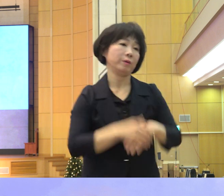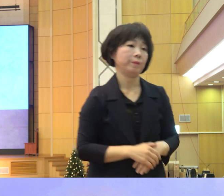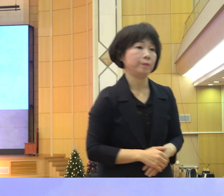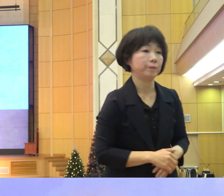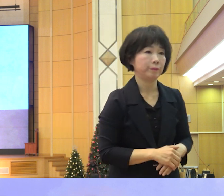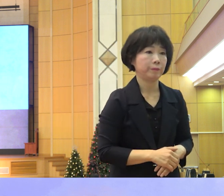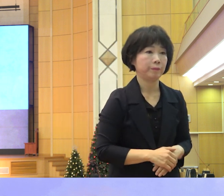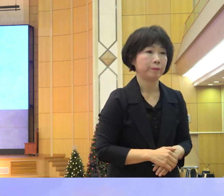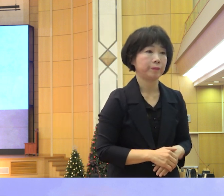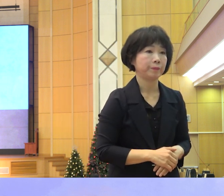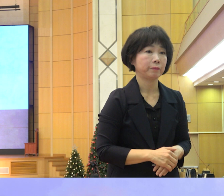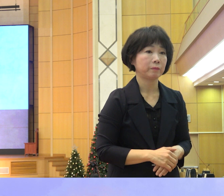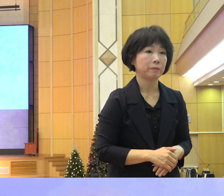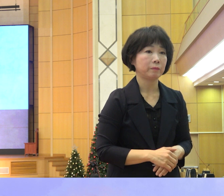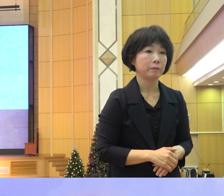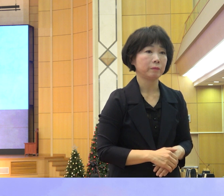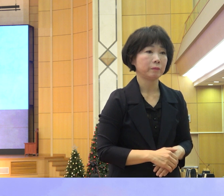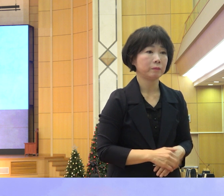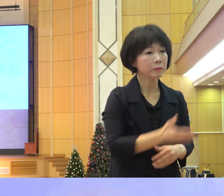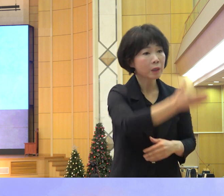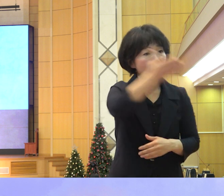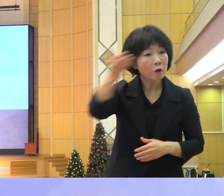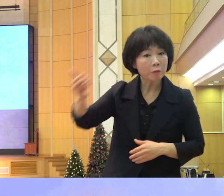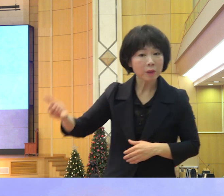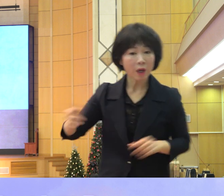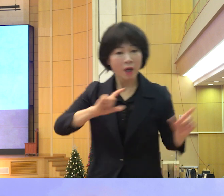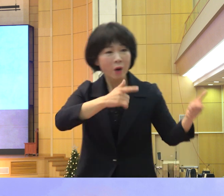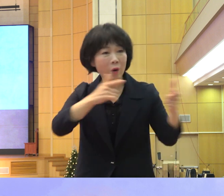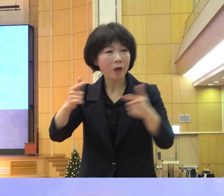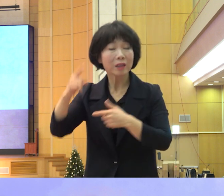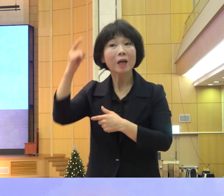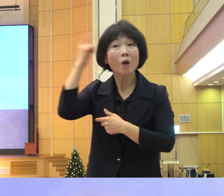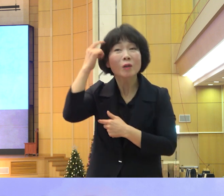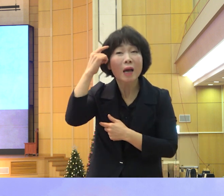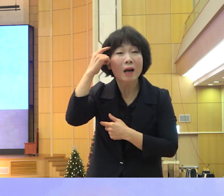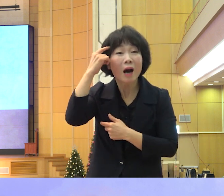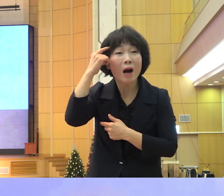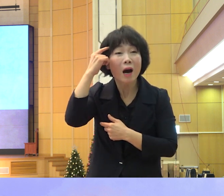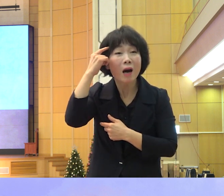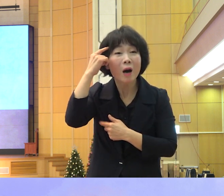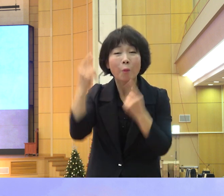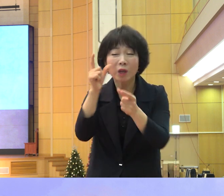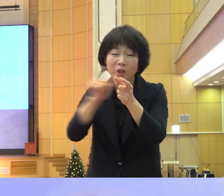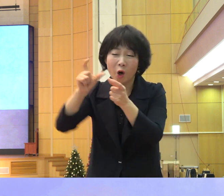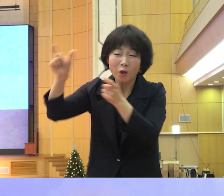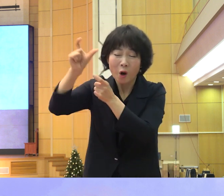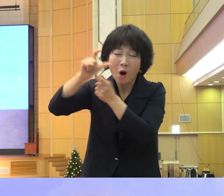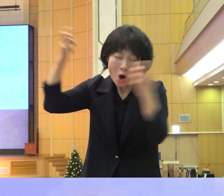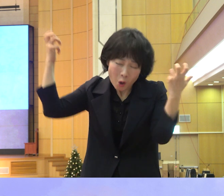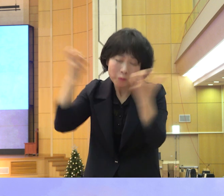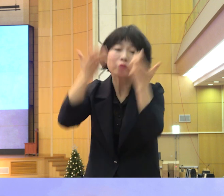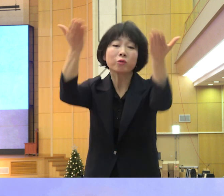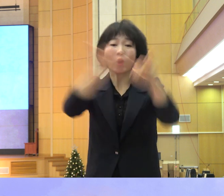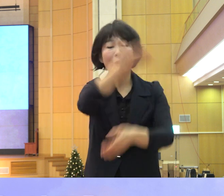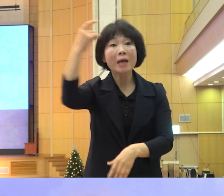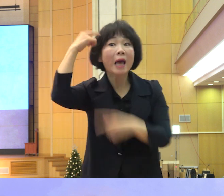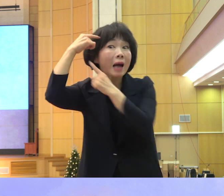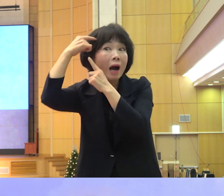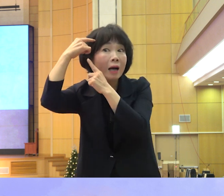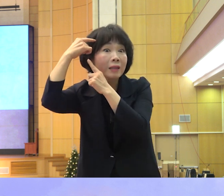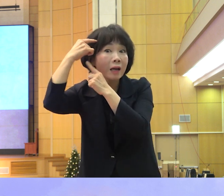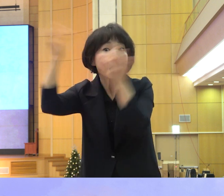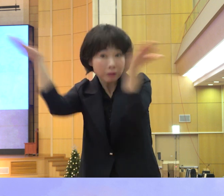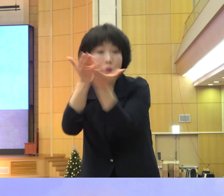보니까 온갖 구하는 것이나 생각하는 것에 더 넘치도록 하시는 하나님이라고 했어요. 여러분 생각에 따라 역사하는